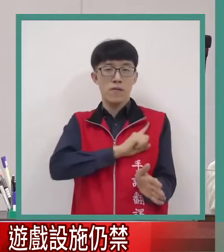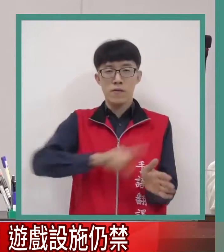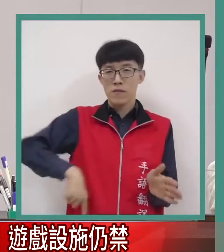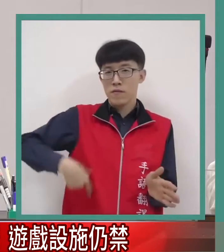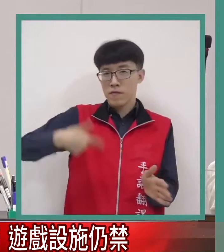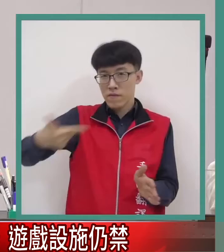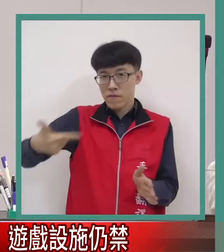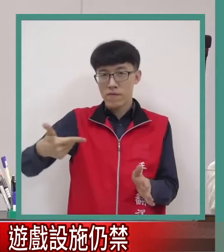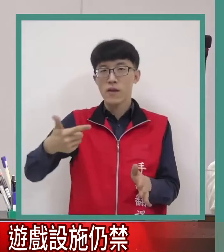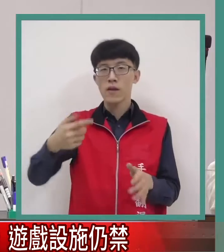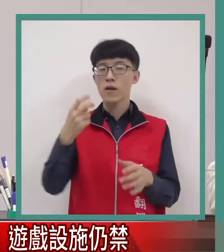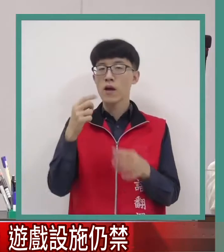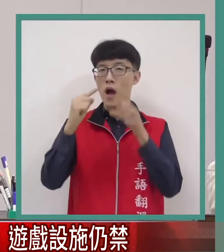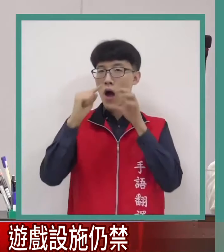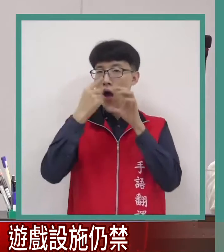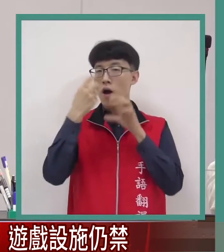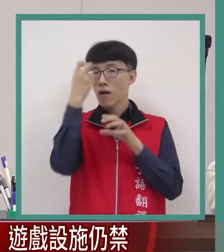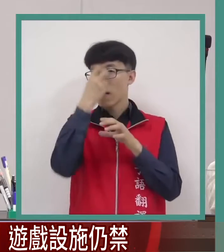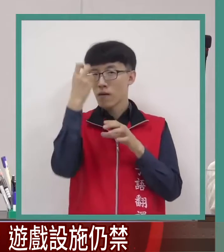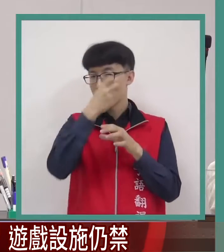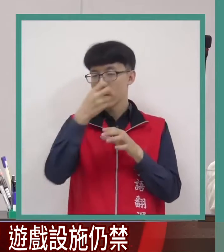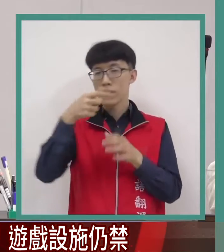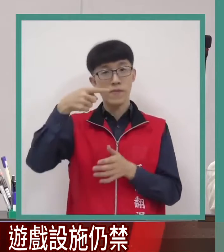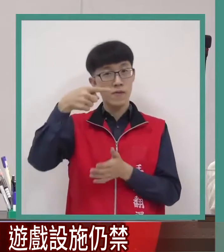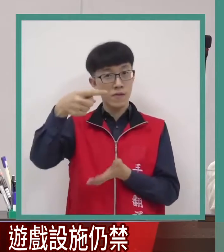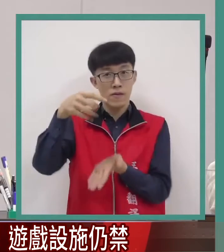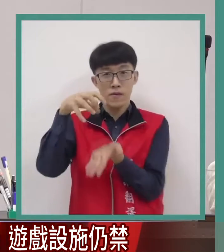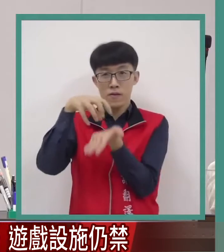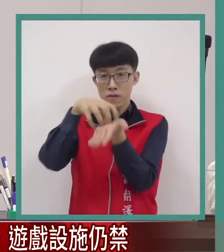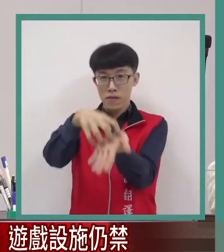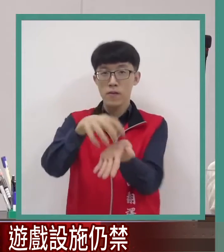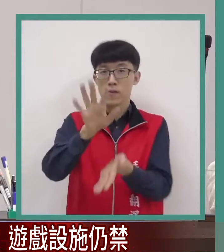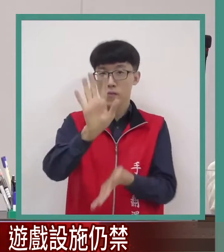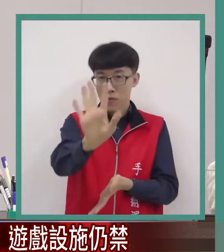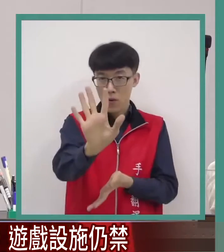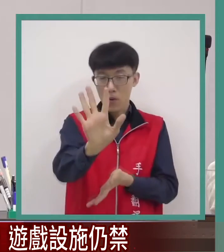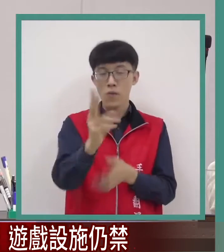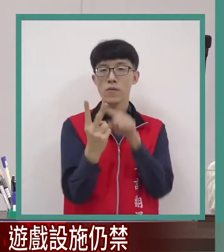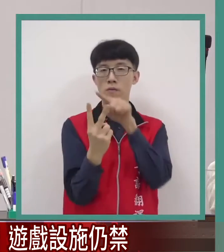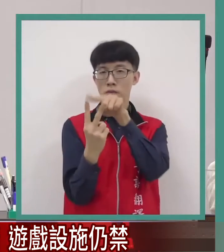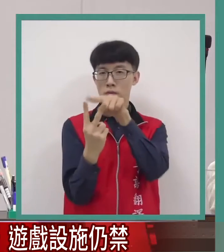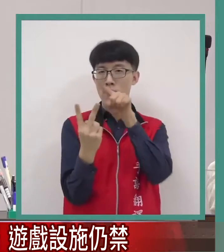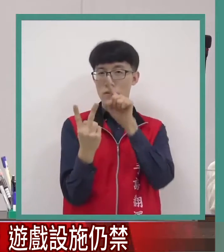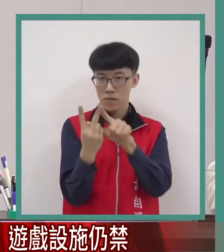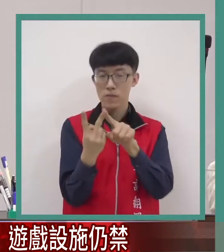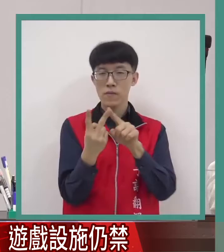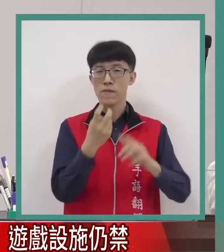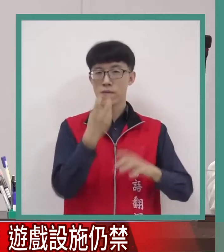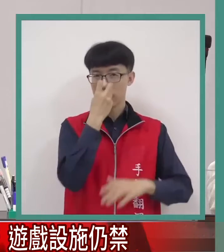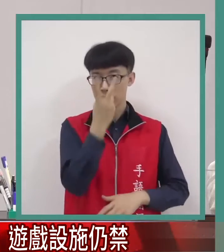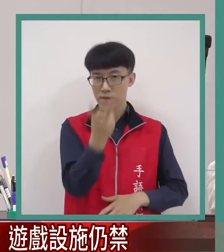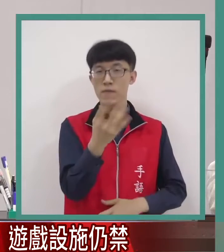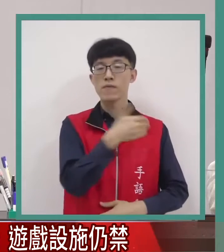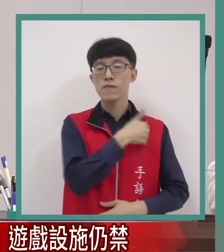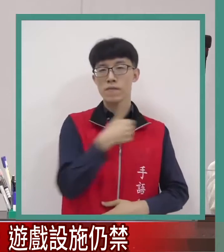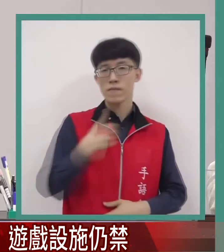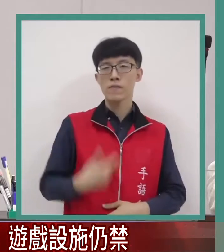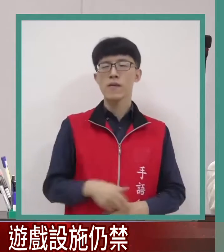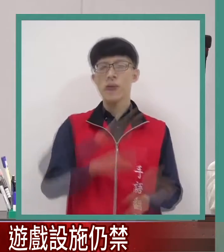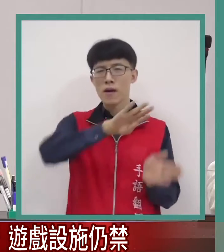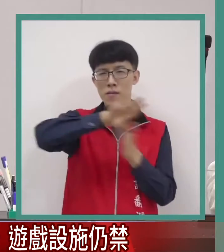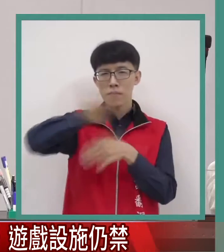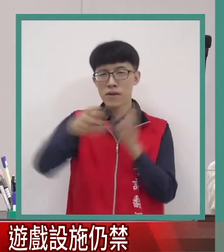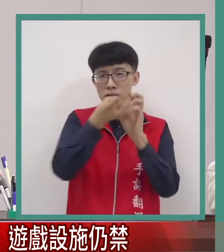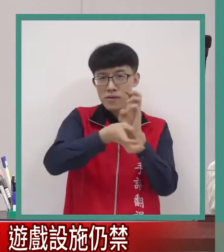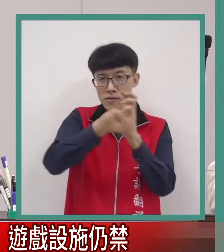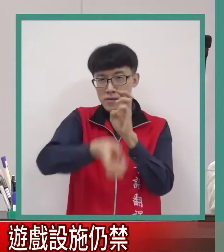这两个，具有这两个条件可以开放这个访客。当然还有一些细部规定，那我们会